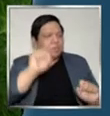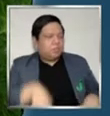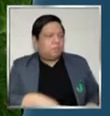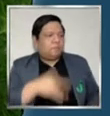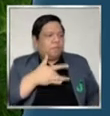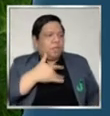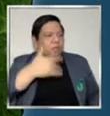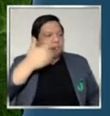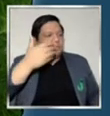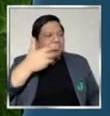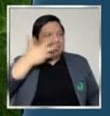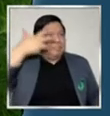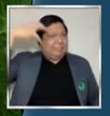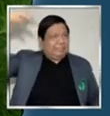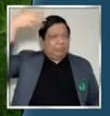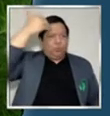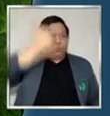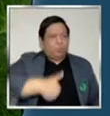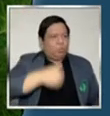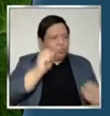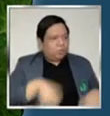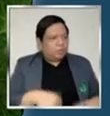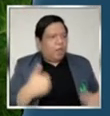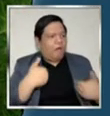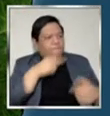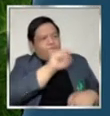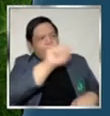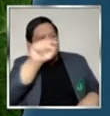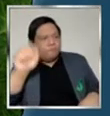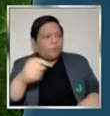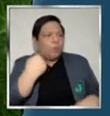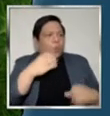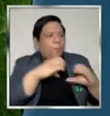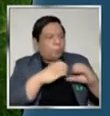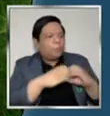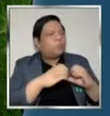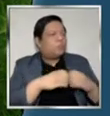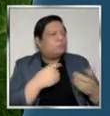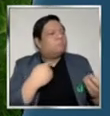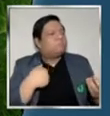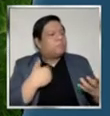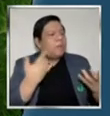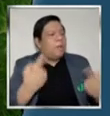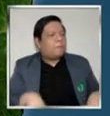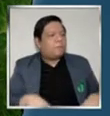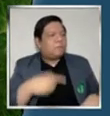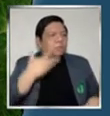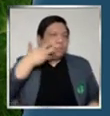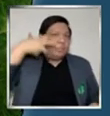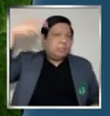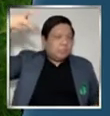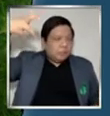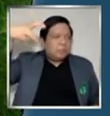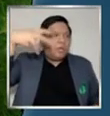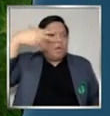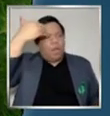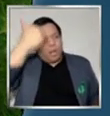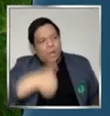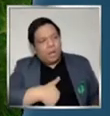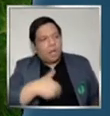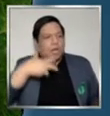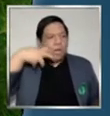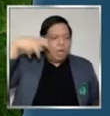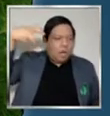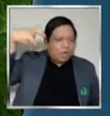may damalita na tayo na mga ilang kapuso natin na naging biktima na ng heat exhaustion at saka ng heat stroke. Kaya